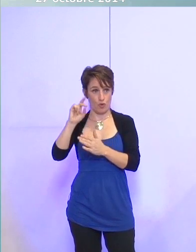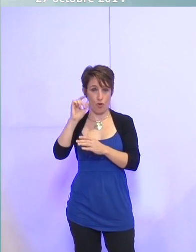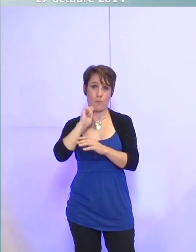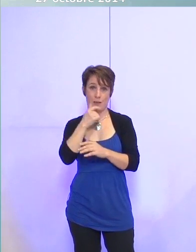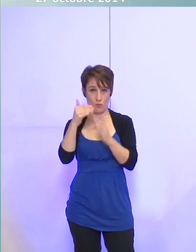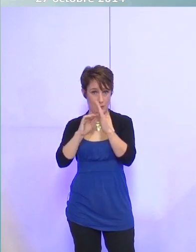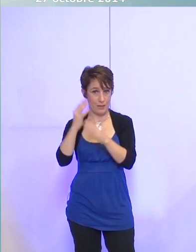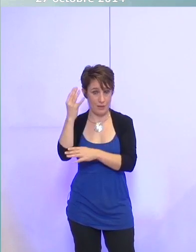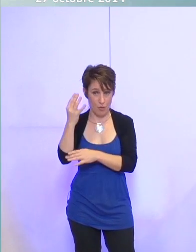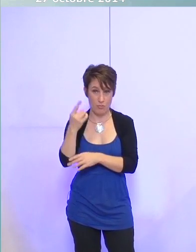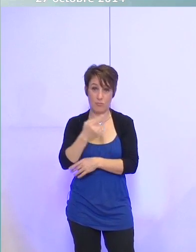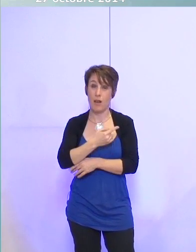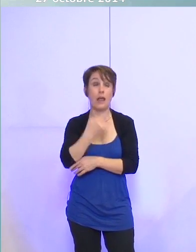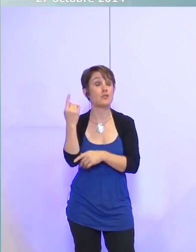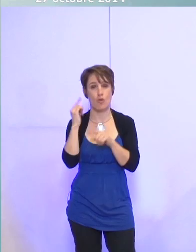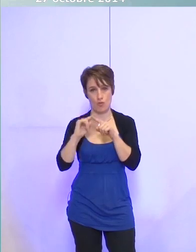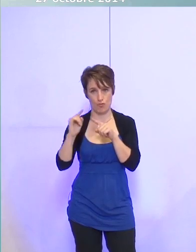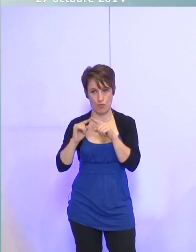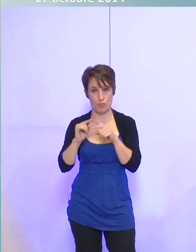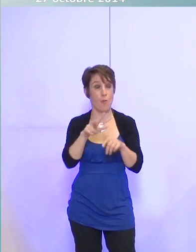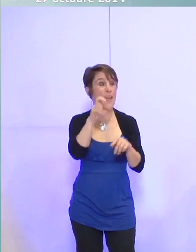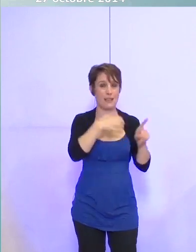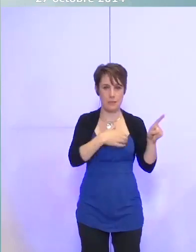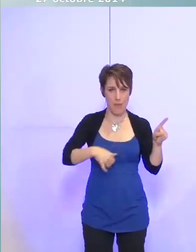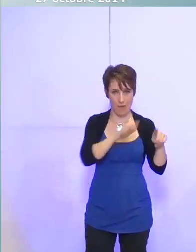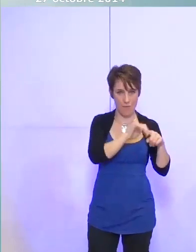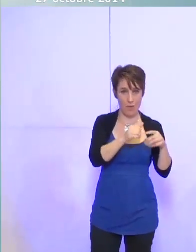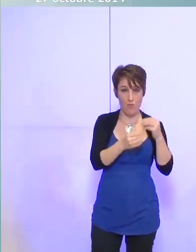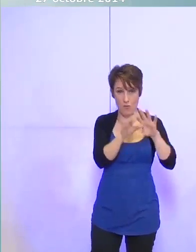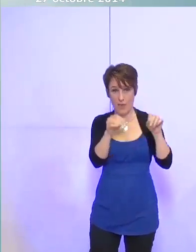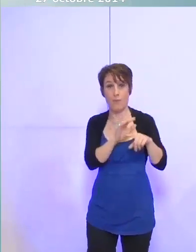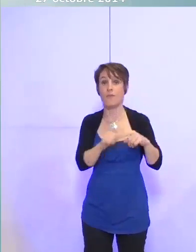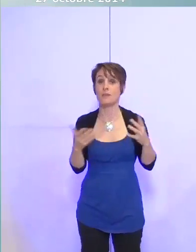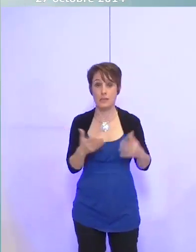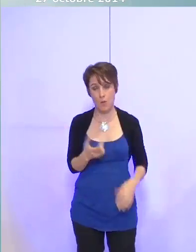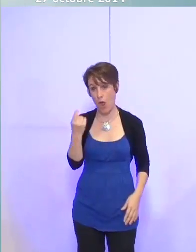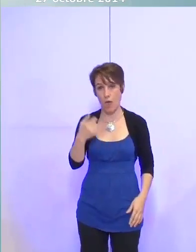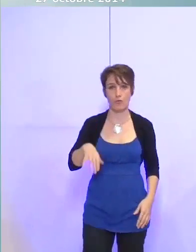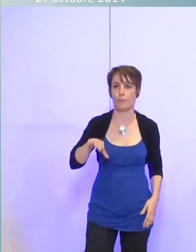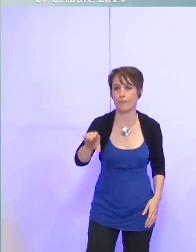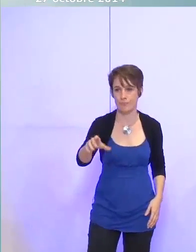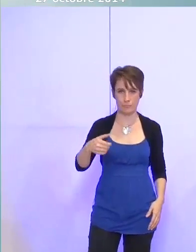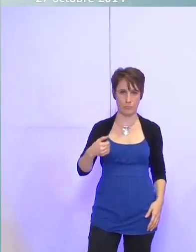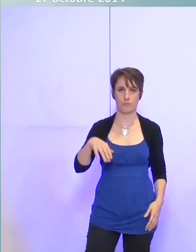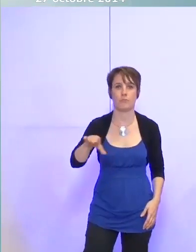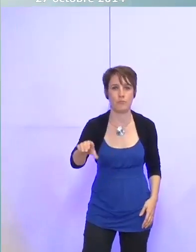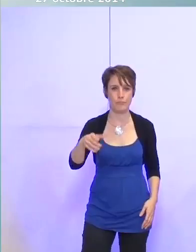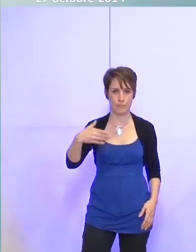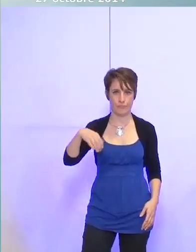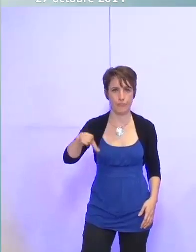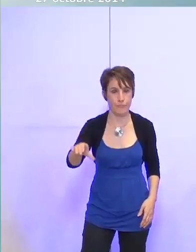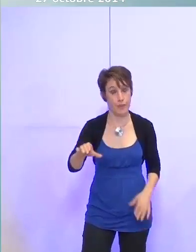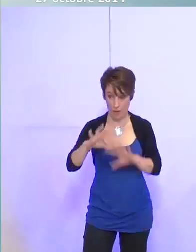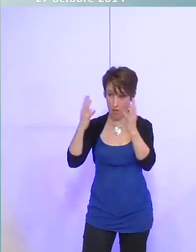seule chose que faisaient l'ancien maire et son équipe était donc de recapitaliser Alpexpo à hauteur de 5 millions d'euros